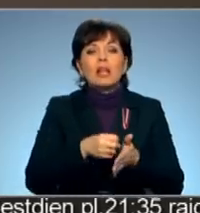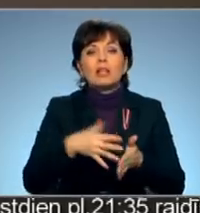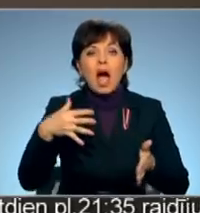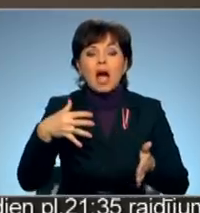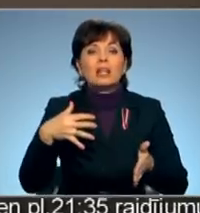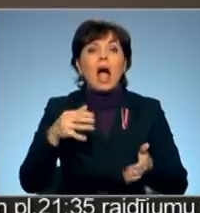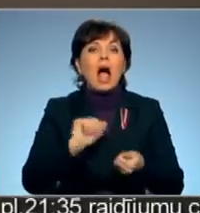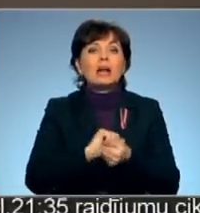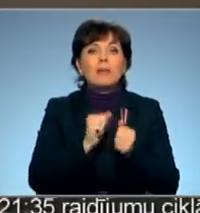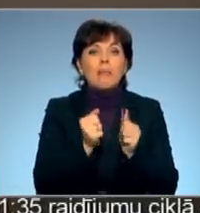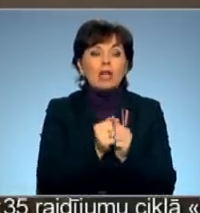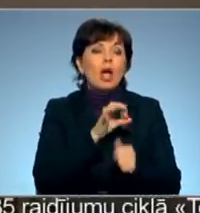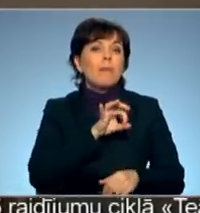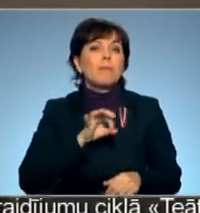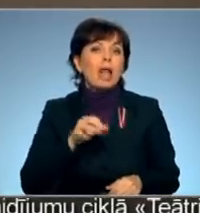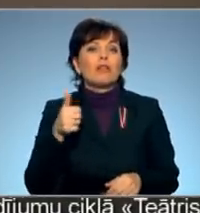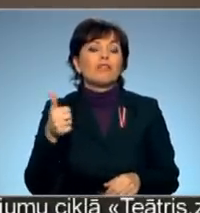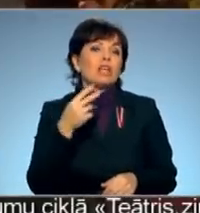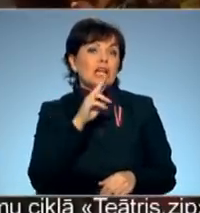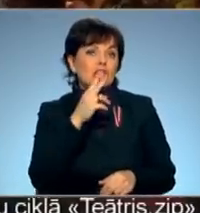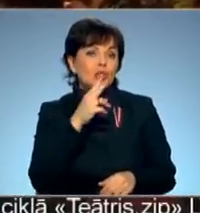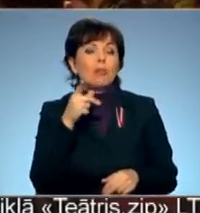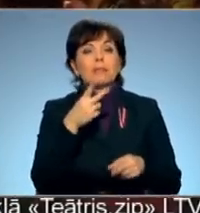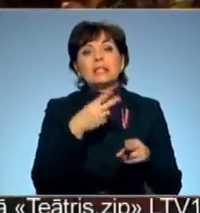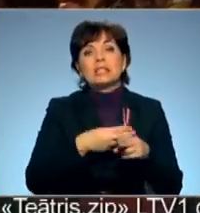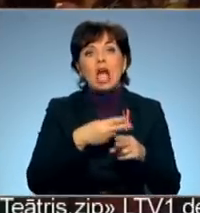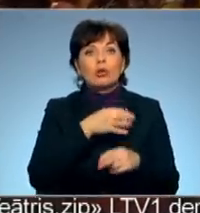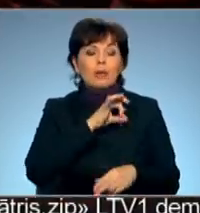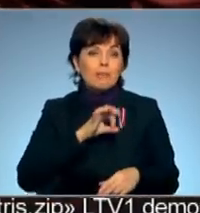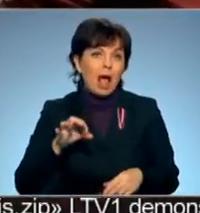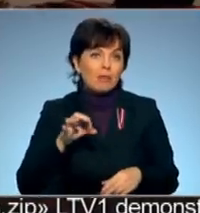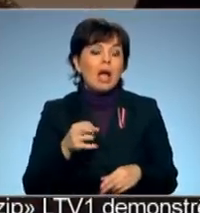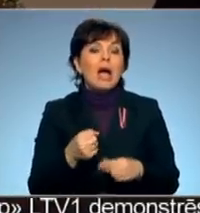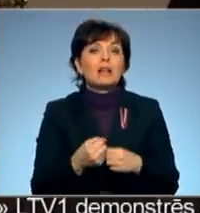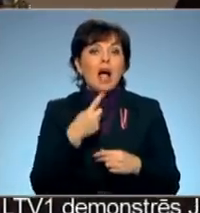pērļu. Viņas iztēle no stikla pērlītēm tos radījusi īstus.